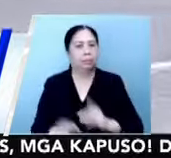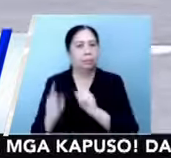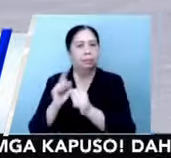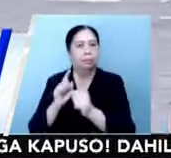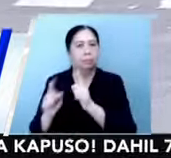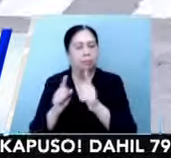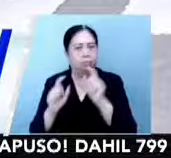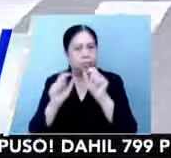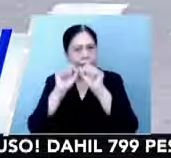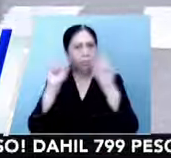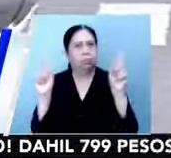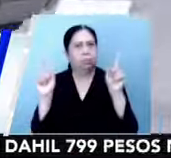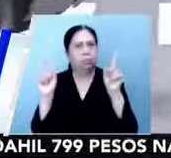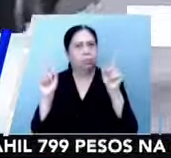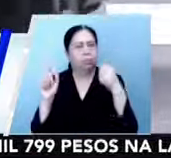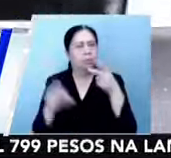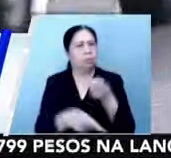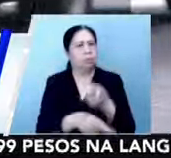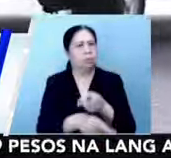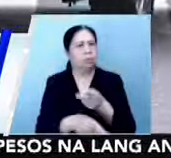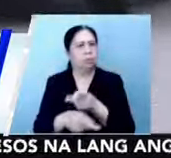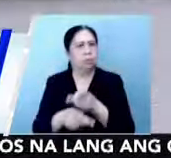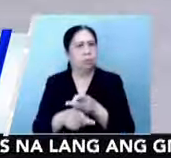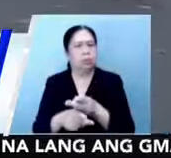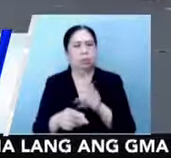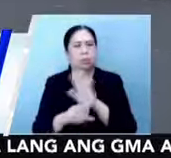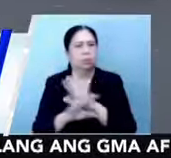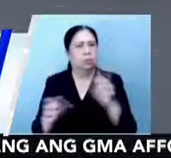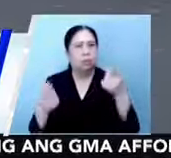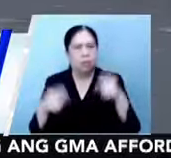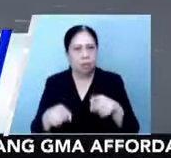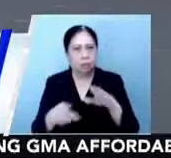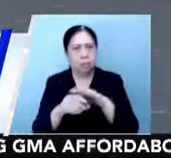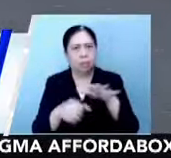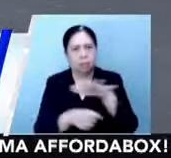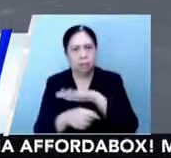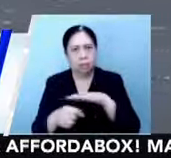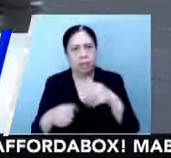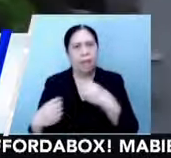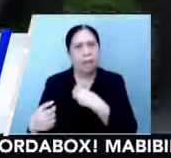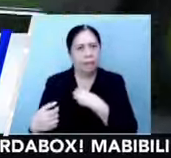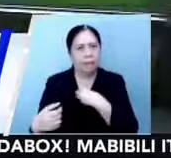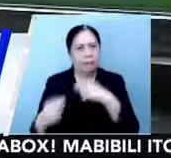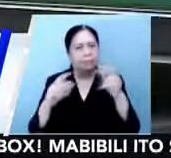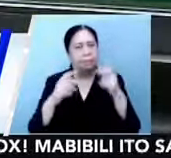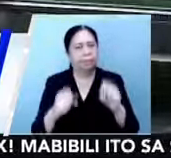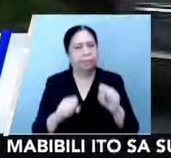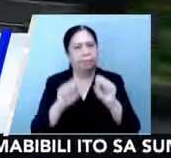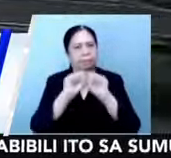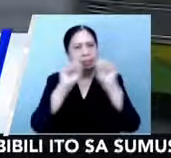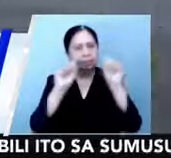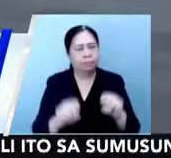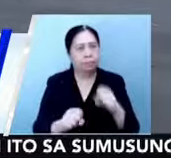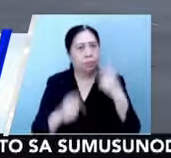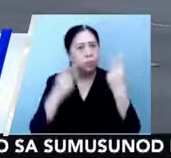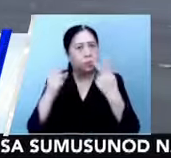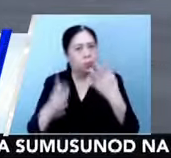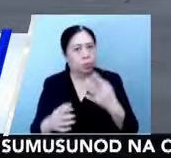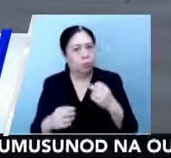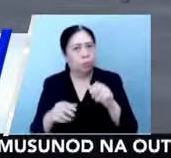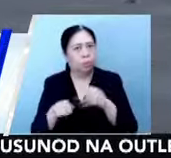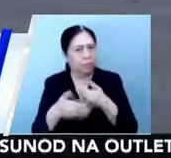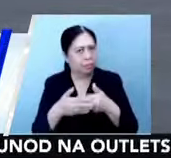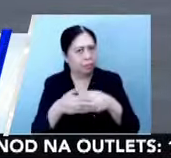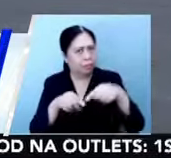nagulat dahil binabantayan daw nilang hindi ito mangyari sa kanilang lugar. May police detachment na pwedeng lapitan ng mga turista ilang hakbang lang mula